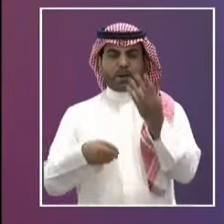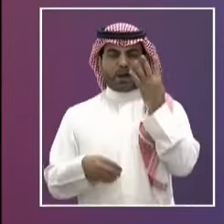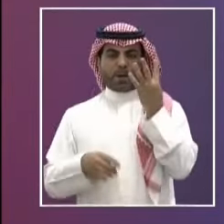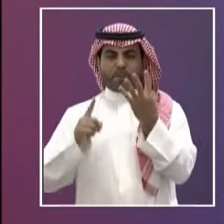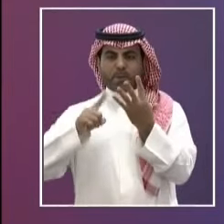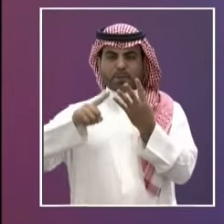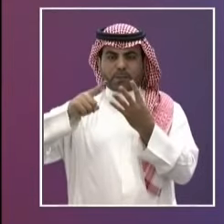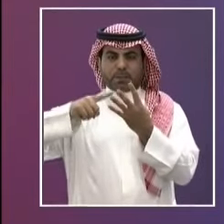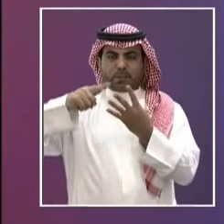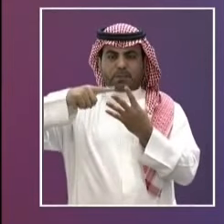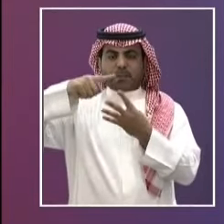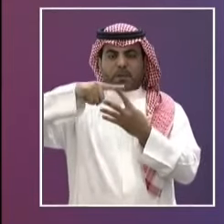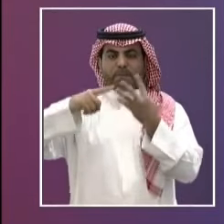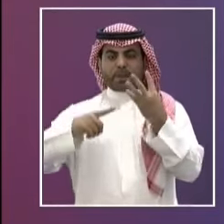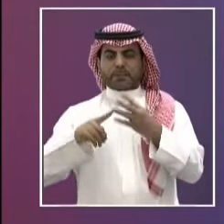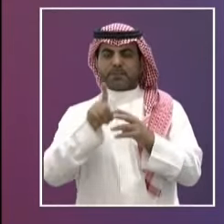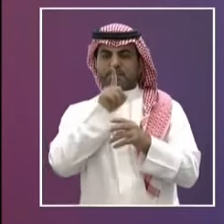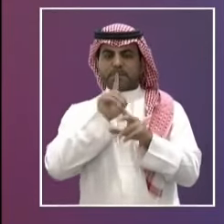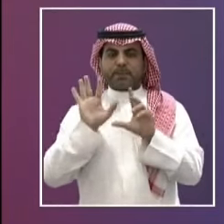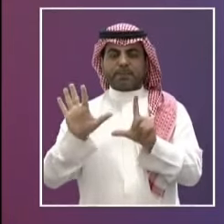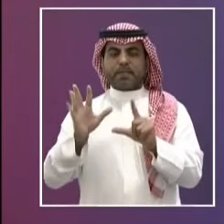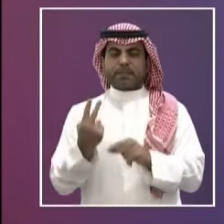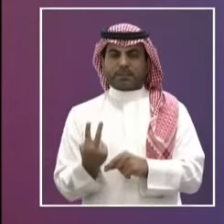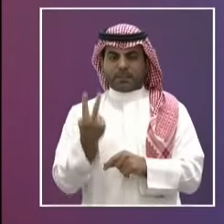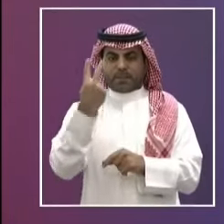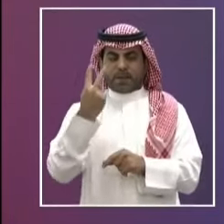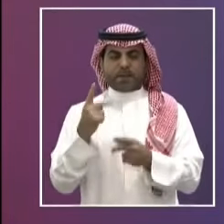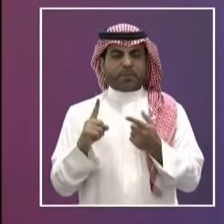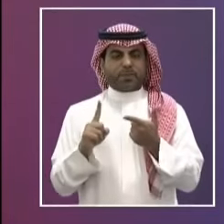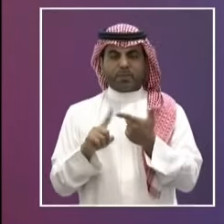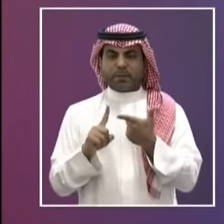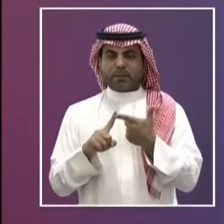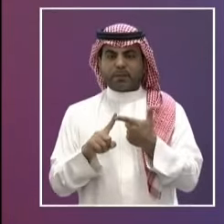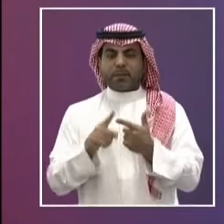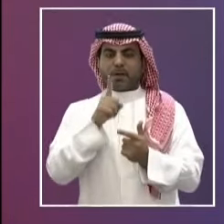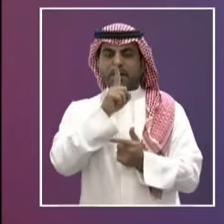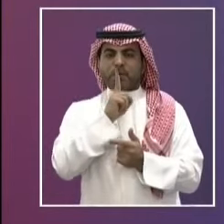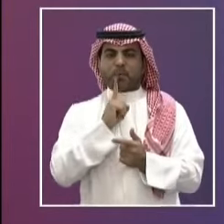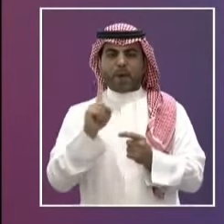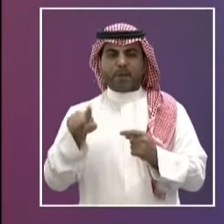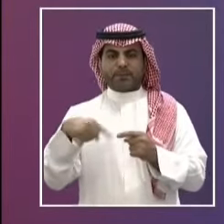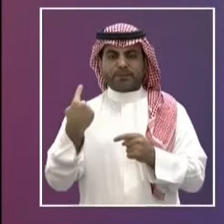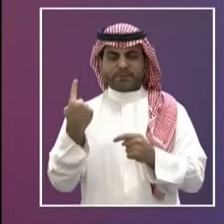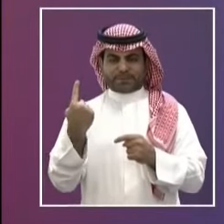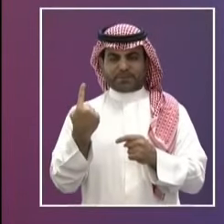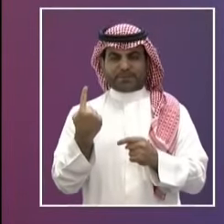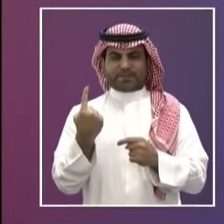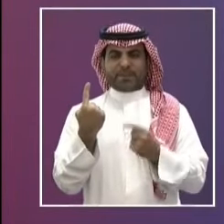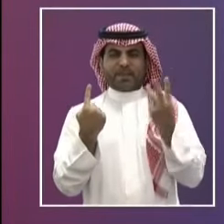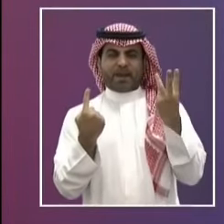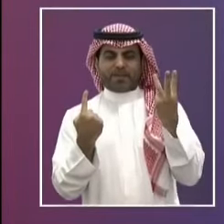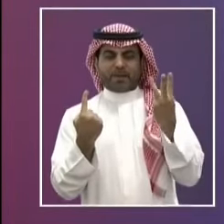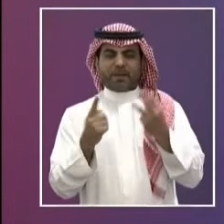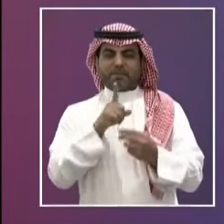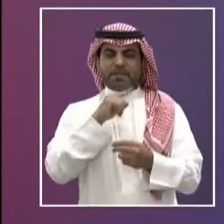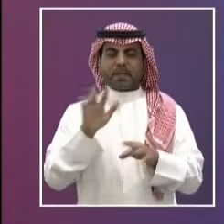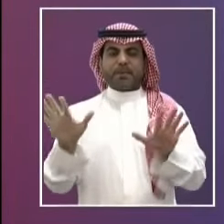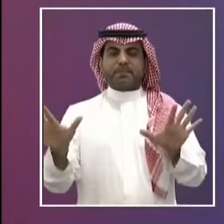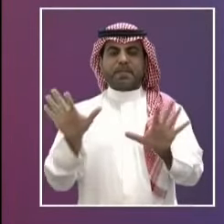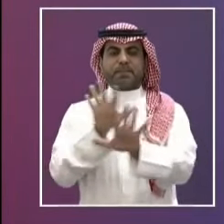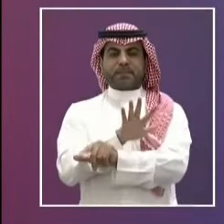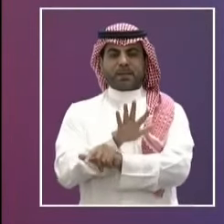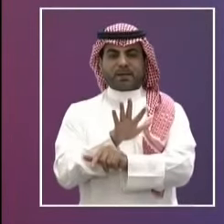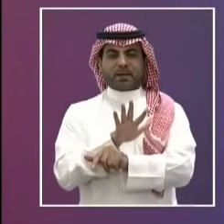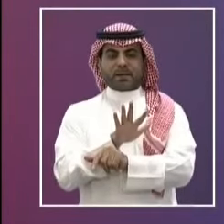4 مراحل. المرحلة الأولى تبدأ يوم 17 رجب، المرحلة الثانية حتكون يوم 1 ربيع أول، في يوم 15 ربيع أول بإذن